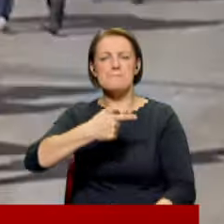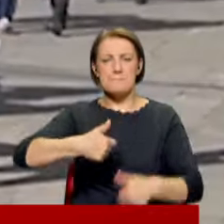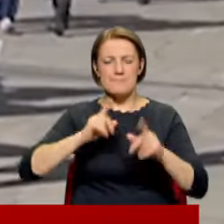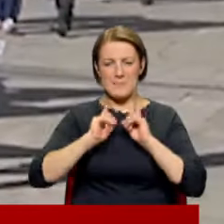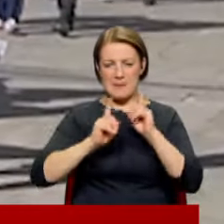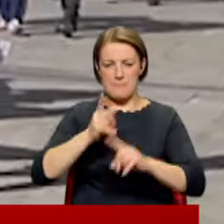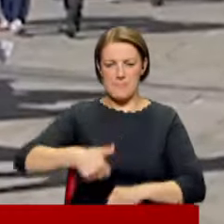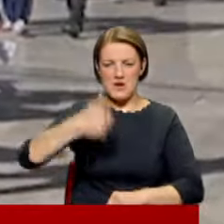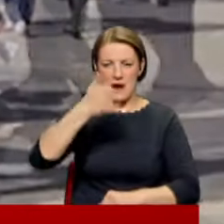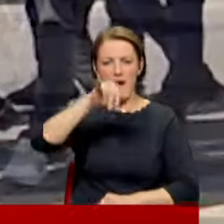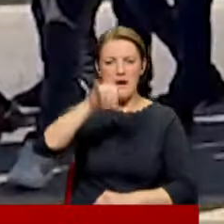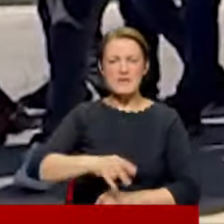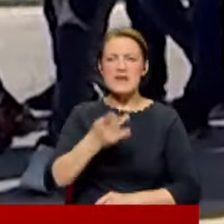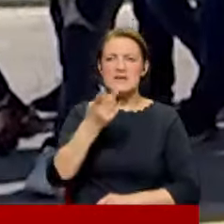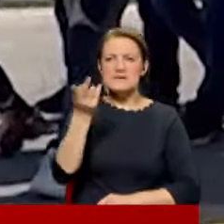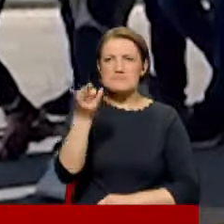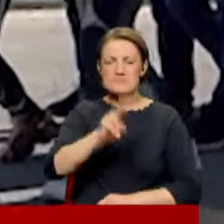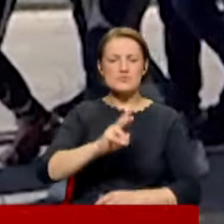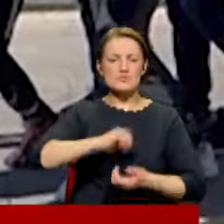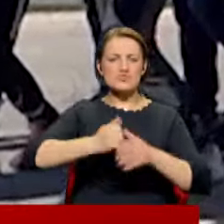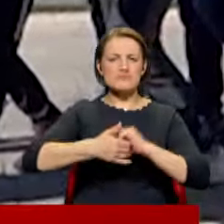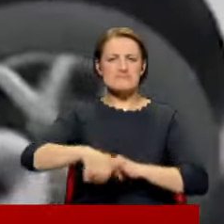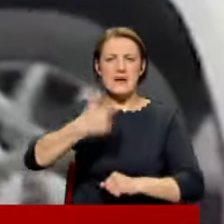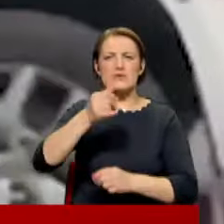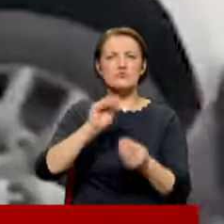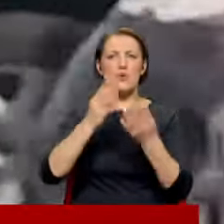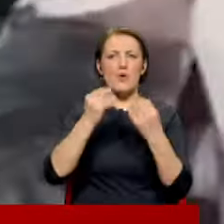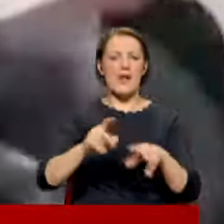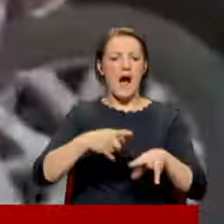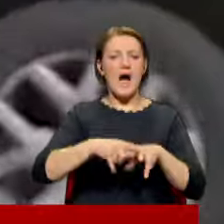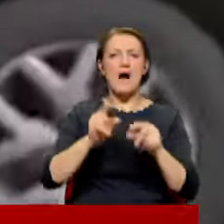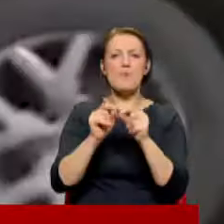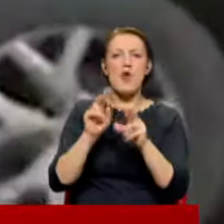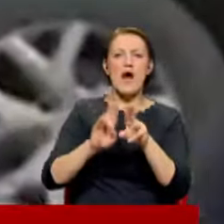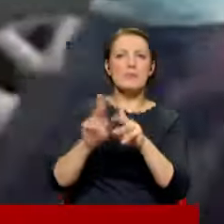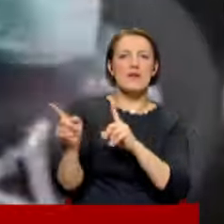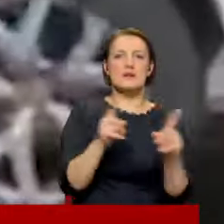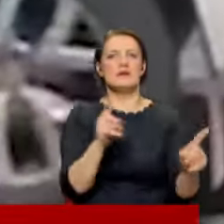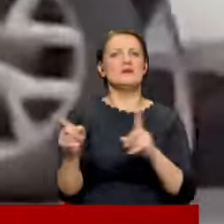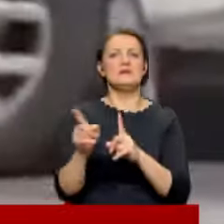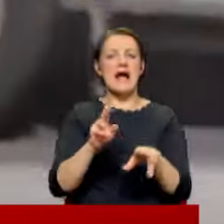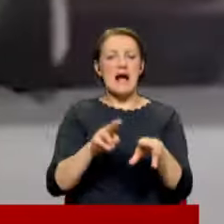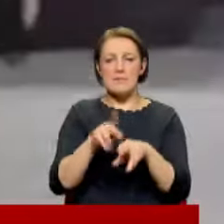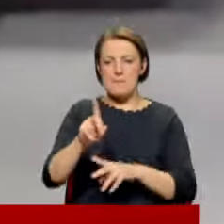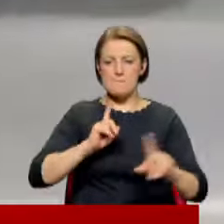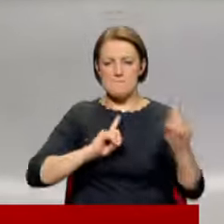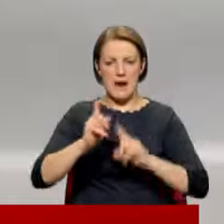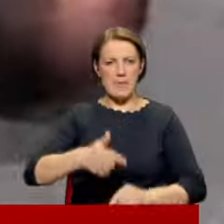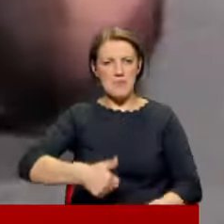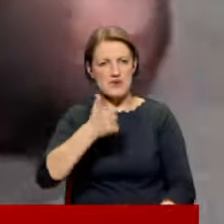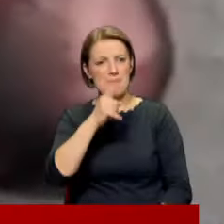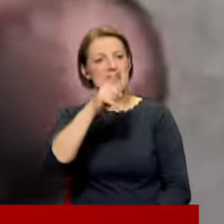Başkanı'yla hakkında cinayet ve suç örgütü liderliği suçlaması olan Ayhan Bora Kaplan arasında yaşandı. Kaplan mahkeme